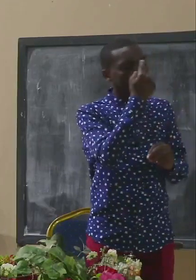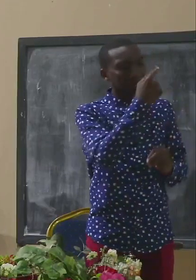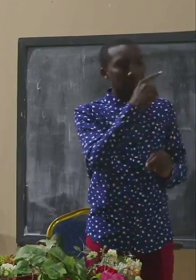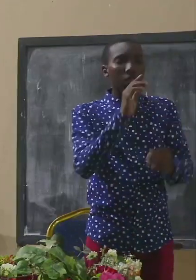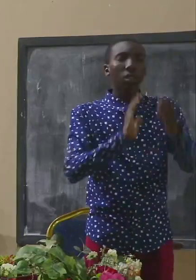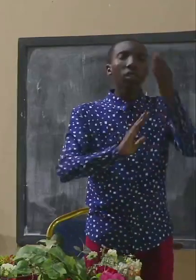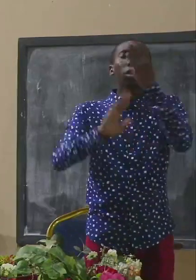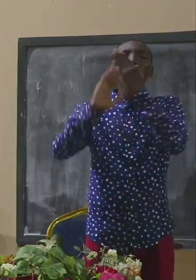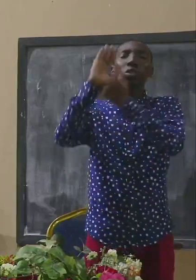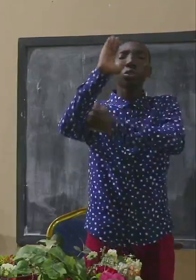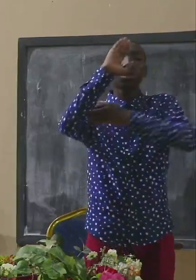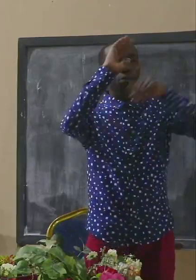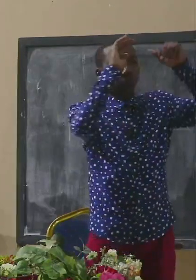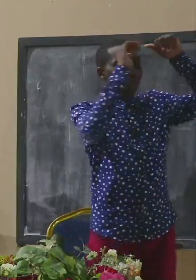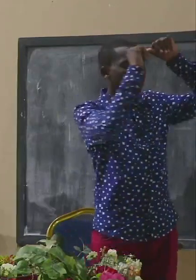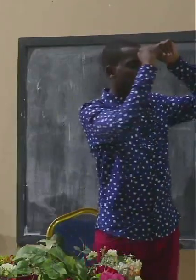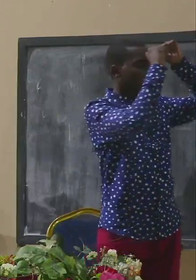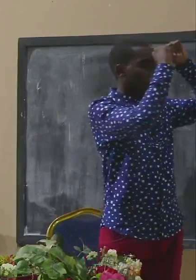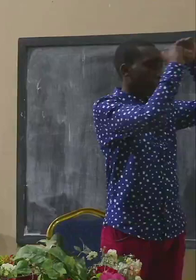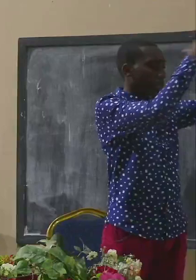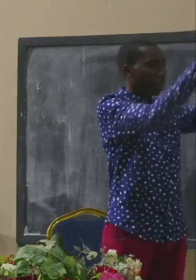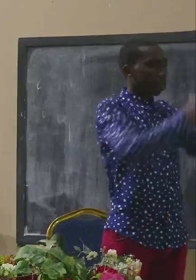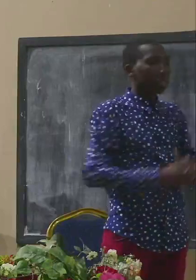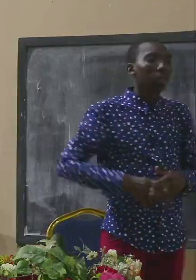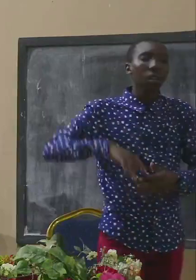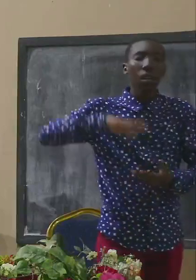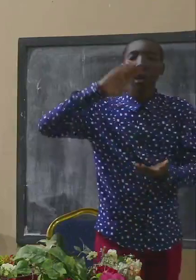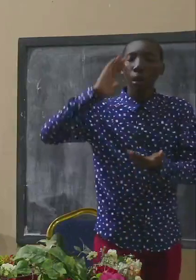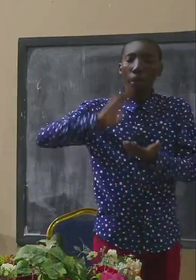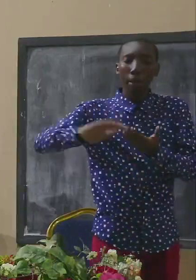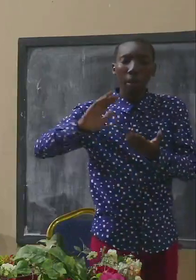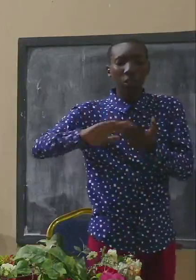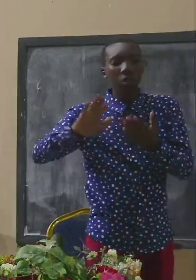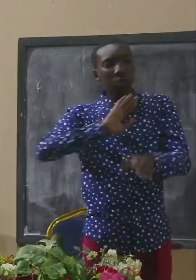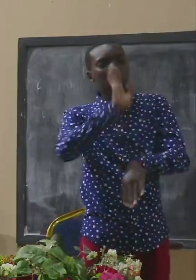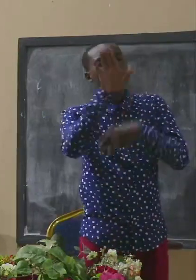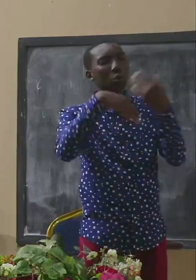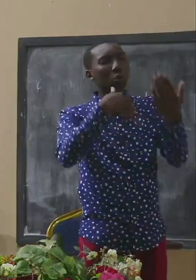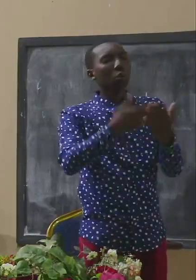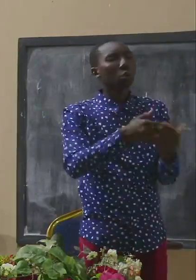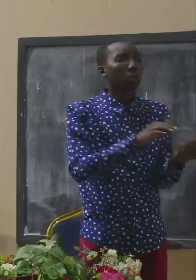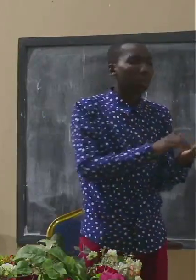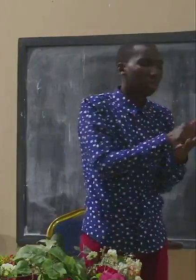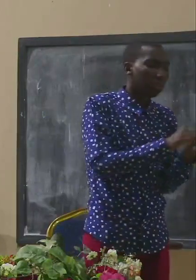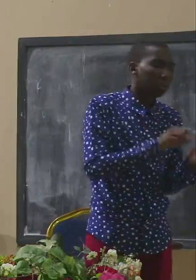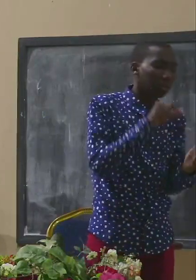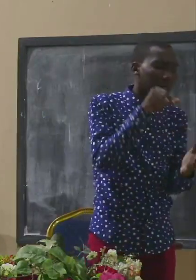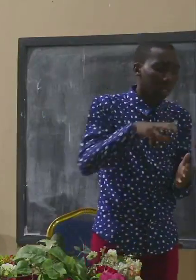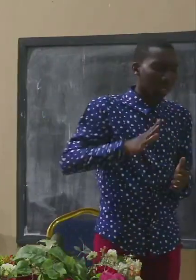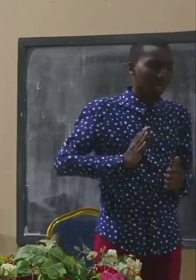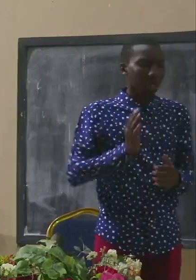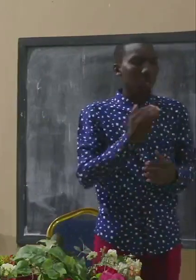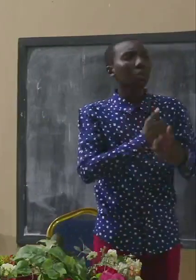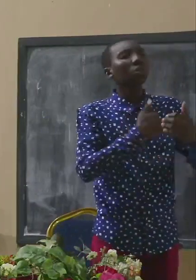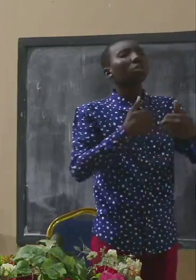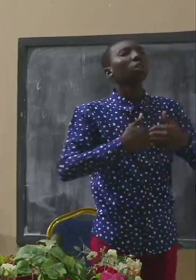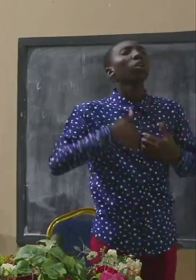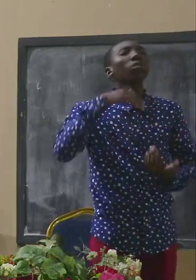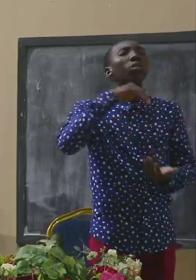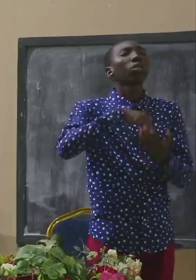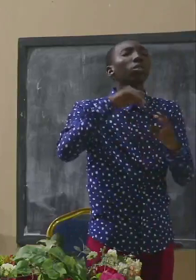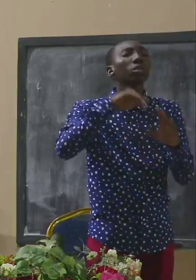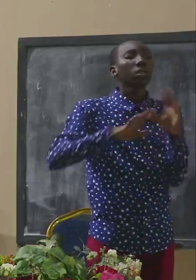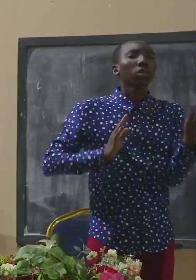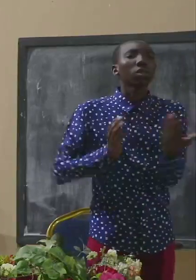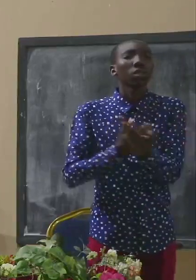Mungu baba. Dieu notre Père. Usamehe madhaifu yenye tungali nayo. Pardonne les faiblesses que nous avons encore. Baba